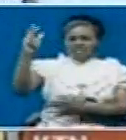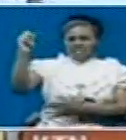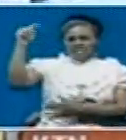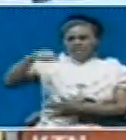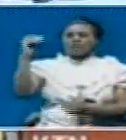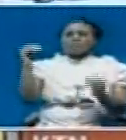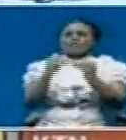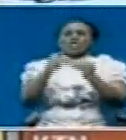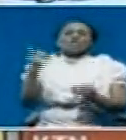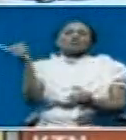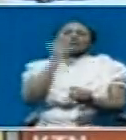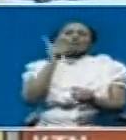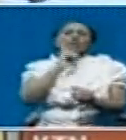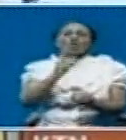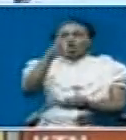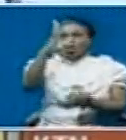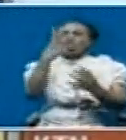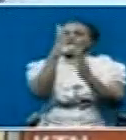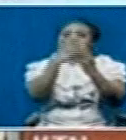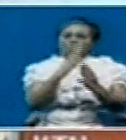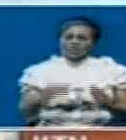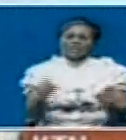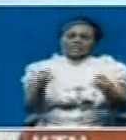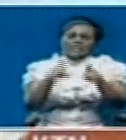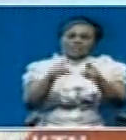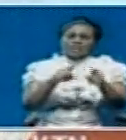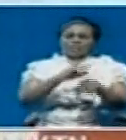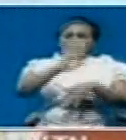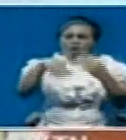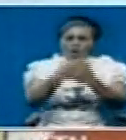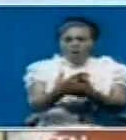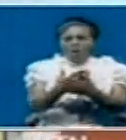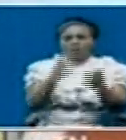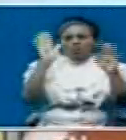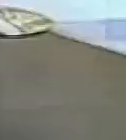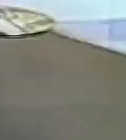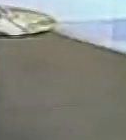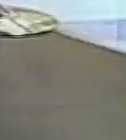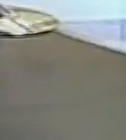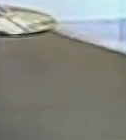Tukutane kesho panapo majaliwa. Kwa niaba ya wote waliofanikisha taarifa hizi, usiku mwema.